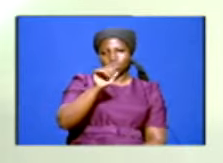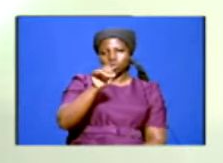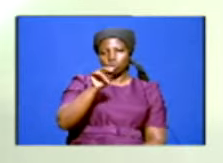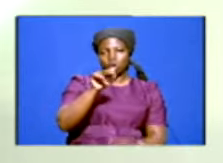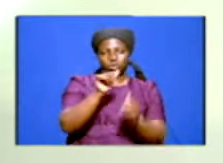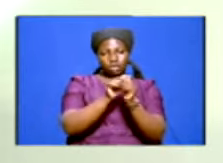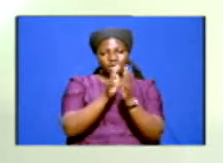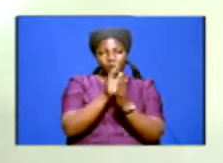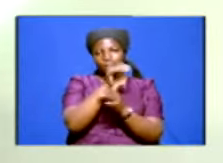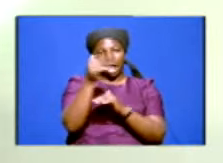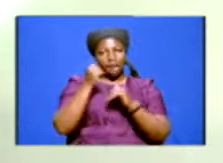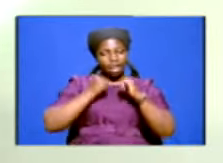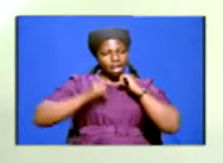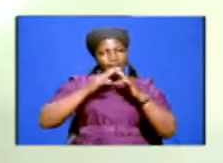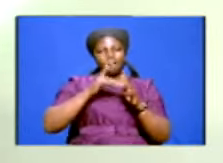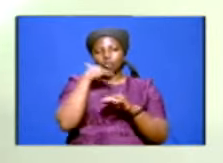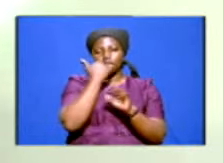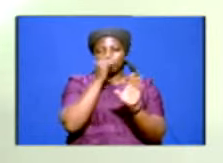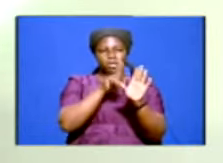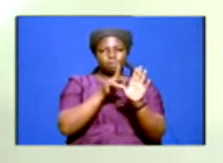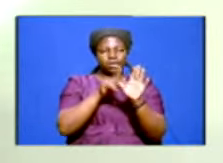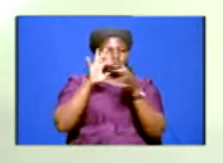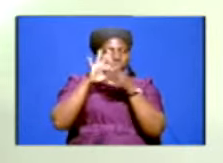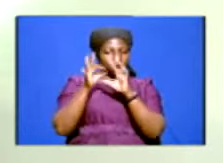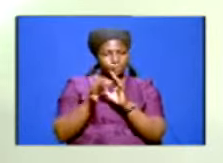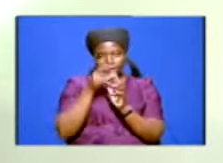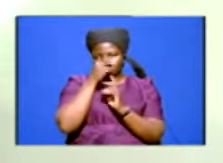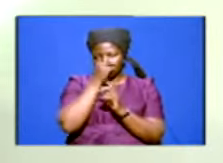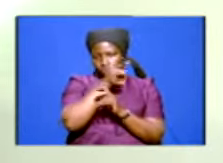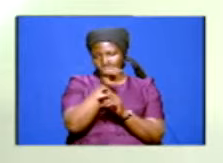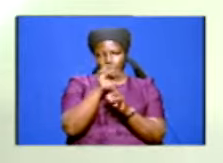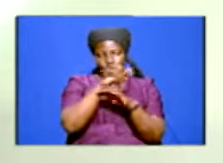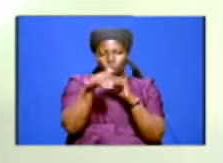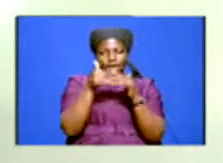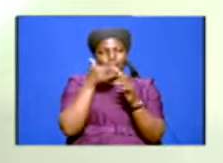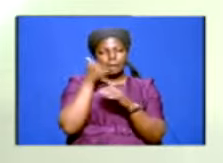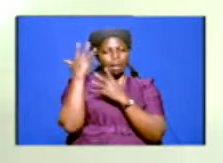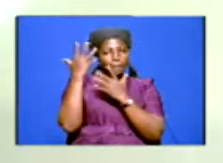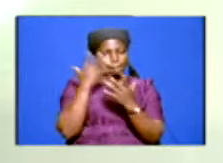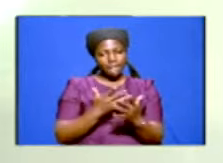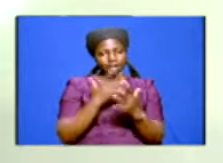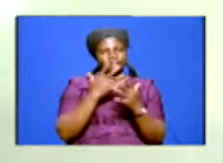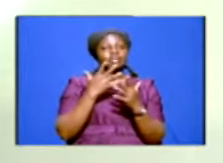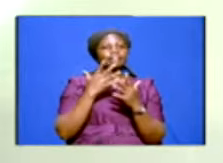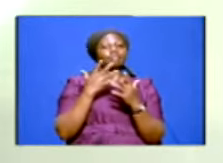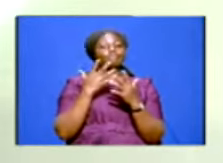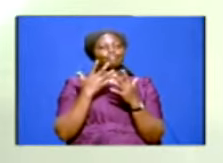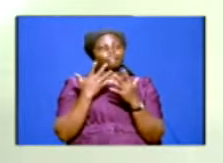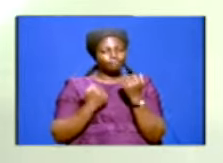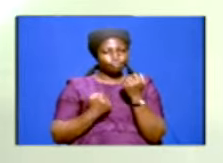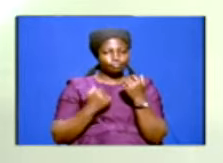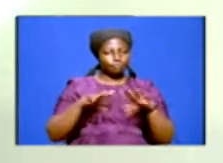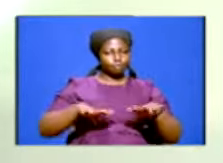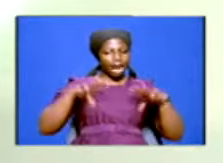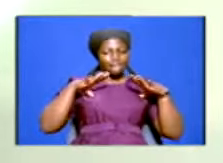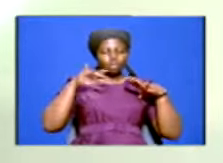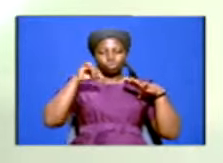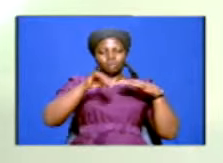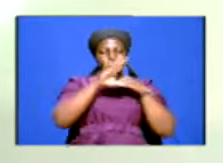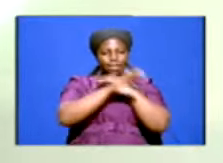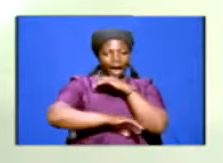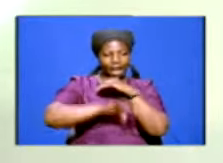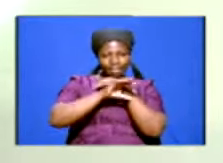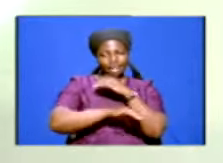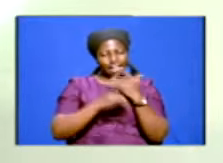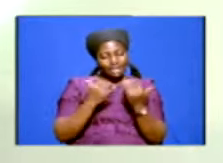ambao watakuwa na shiriki kwenye michezo Olimpiki tuwatakia kila laheri kuiletea taifa hili sifa akede akede. Na kufikia hapo sina la ziada ila kukunja